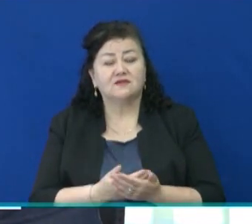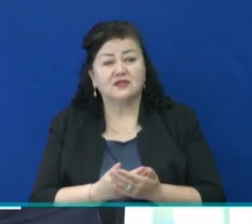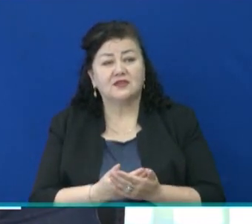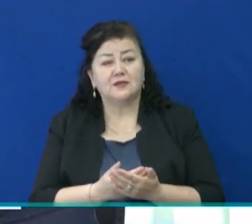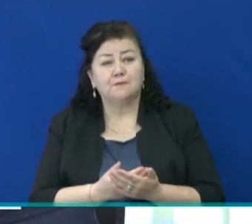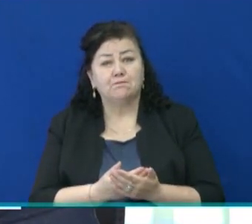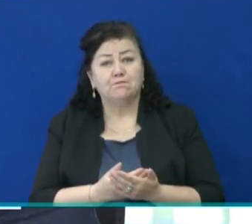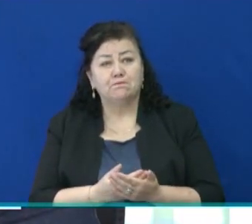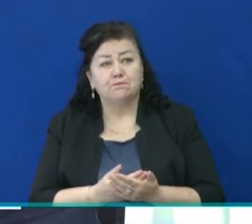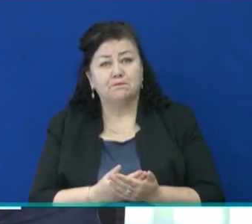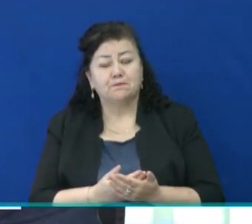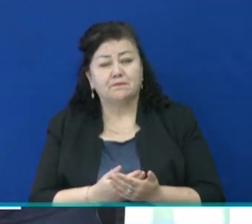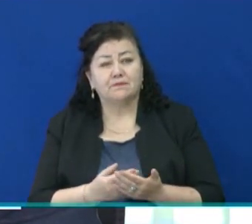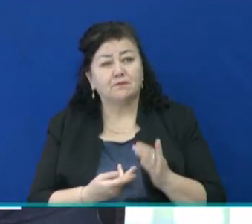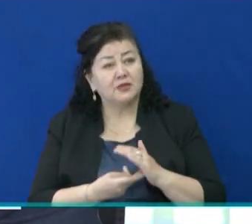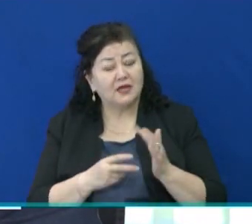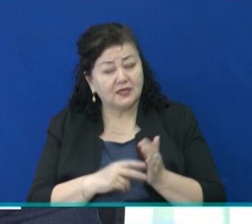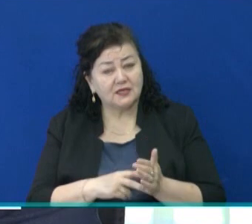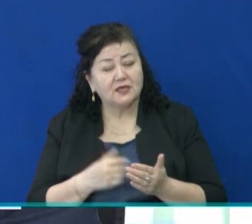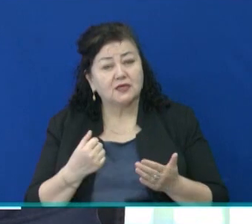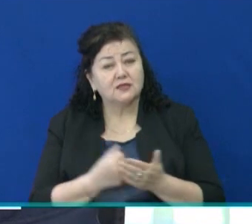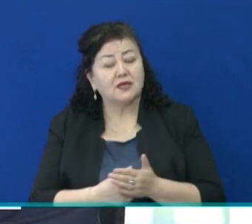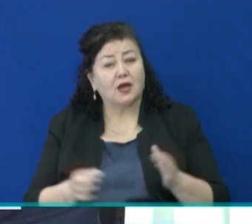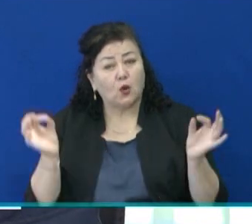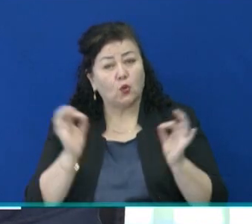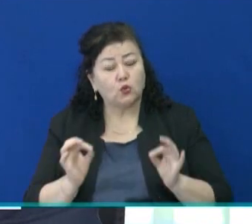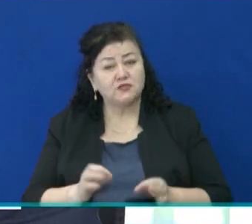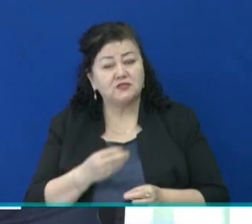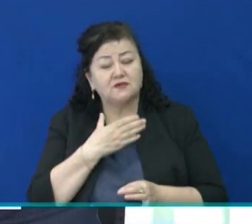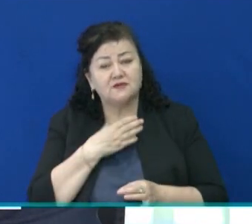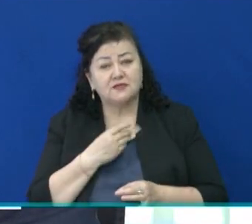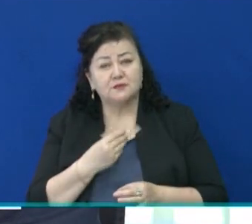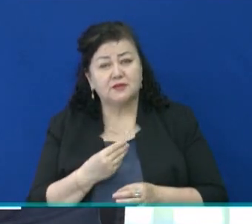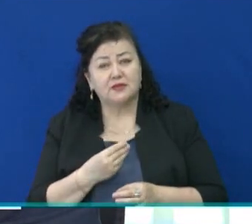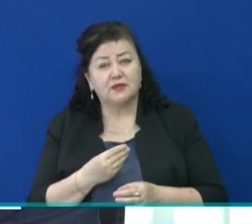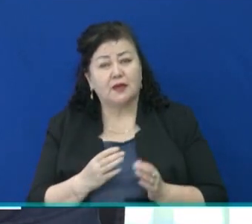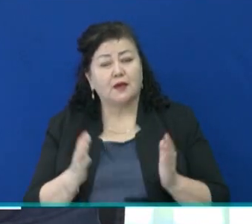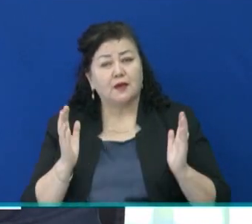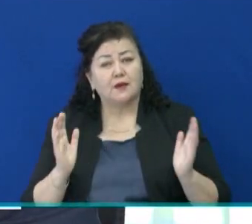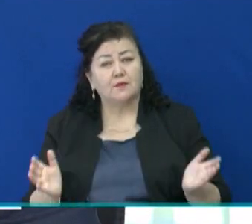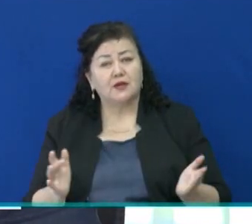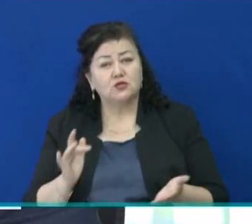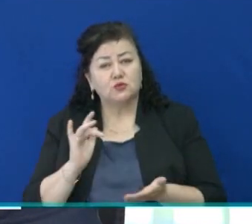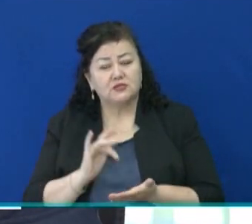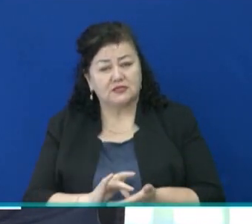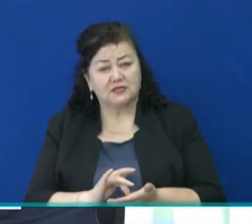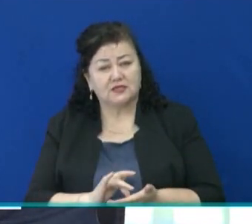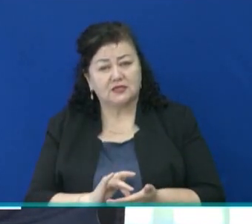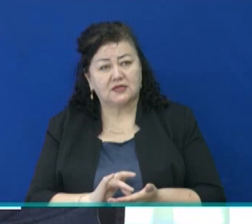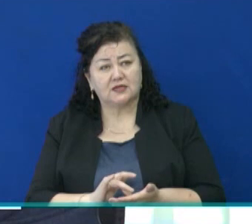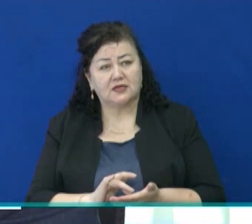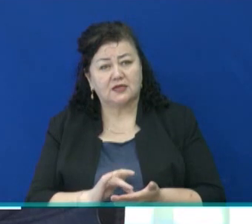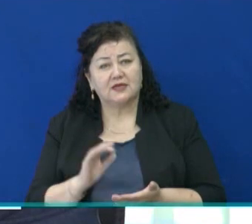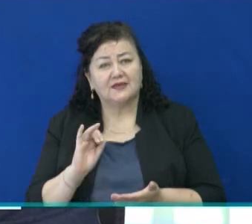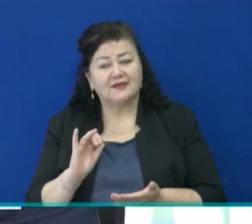Атап айтсақ, қазір уақытта биылғы жылдың күз айына дейін Семей қаласында үлкен орталы Ықылас